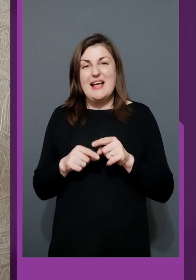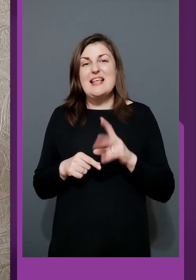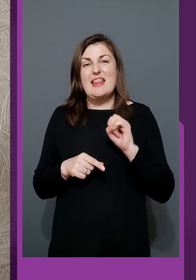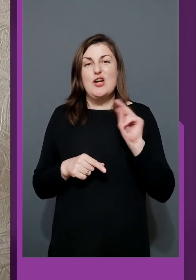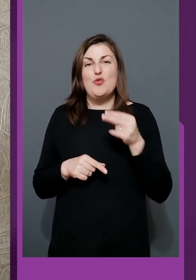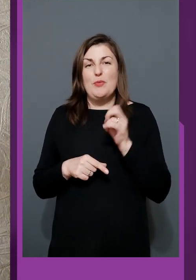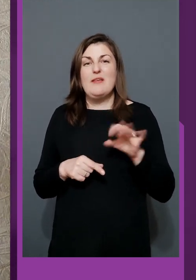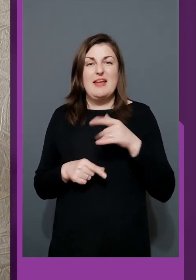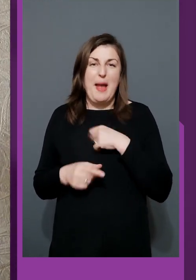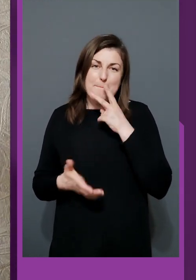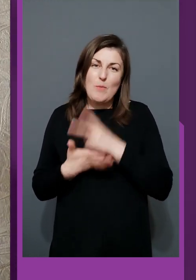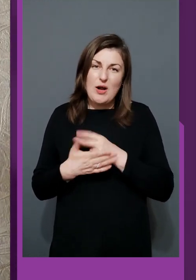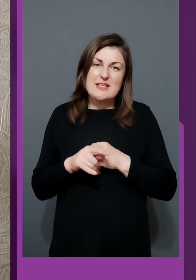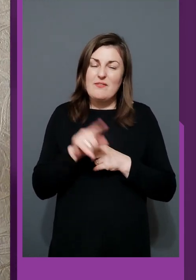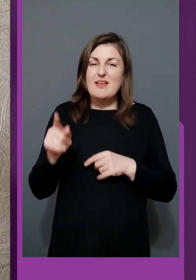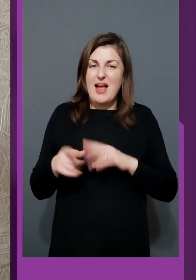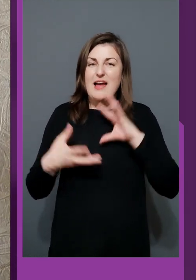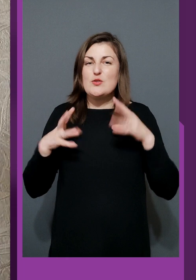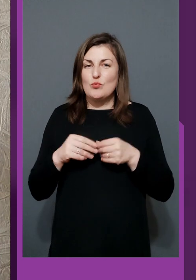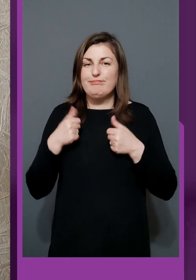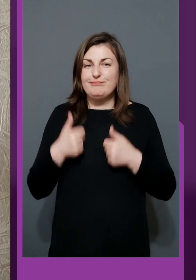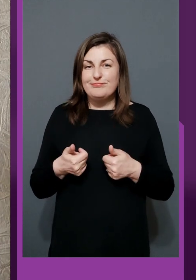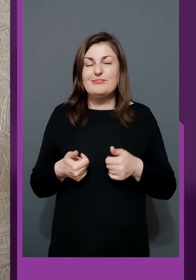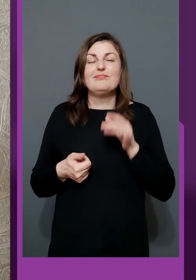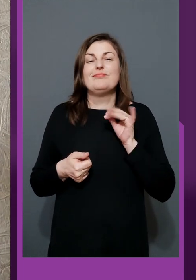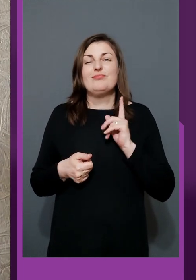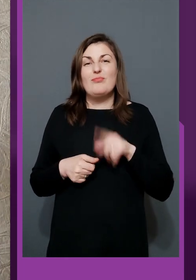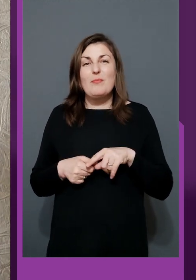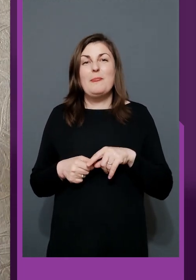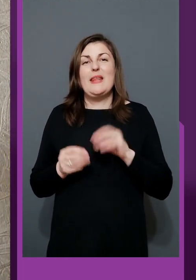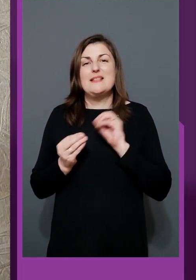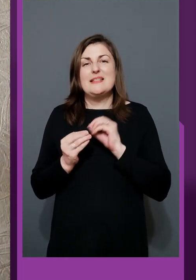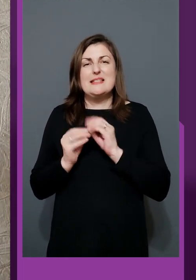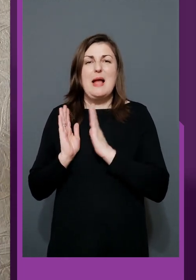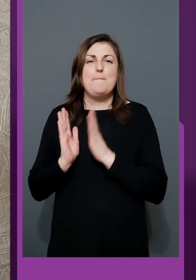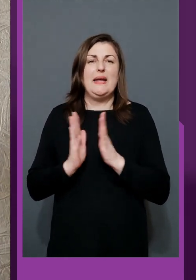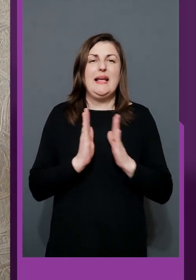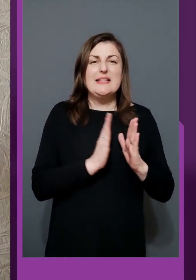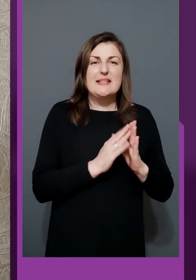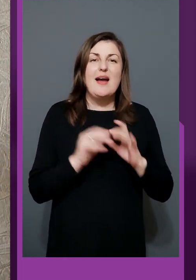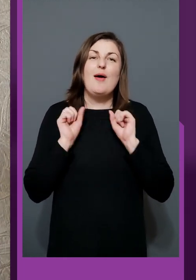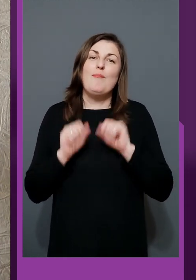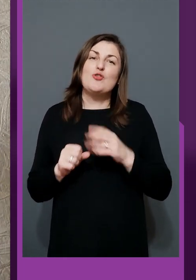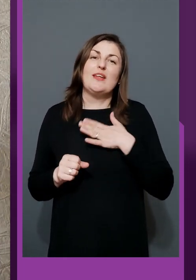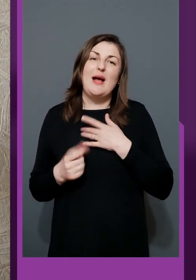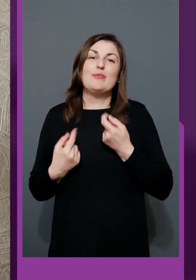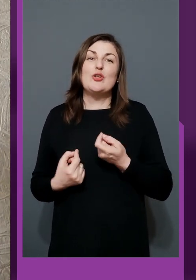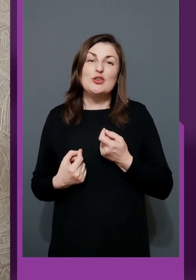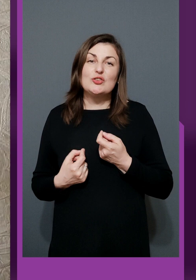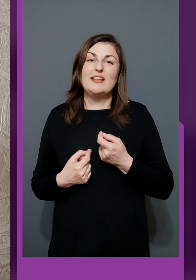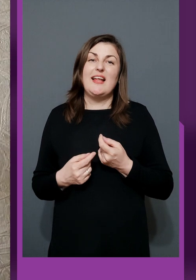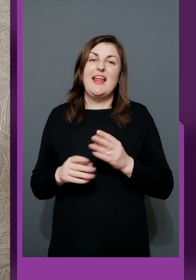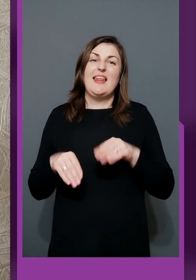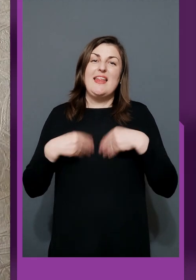і на чемпіонаті Європи я і показала в них результати тобто стабільність може нам